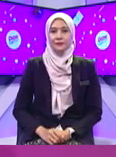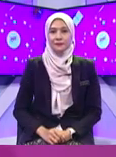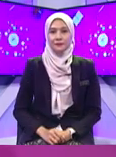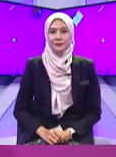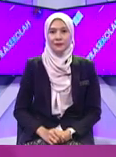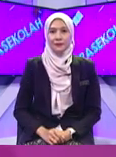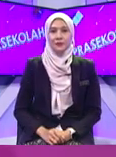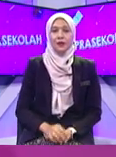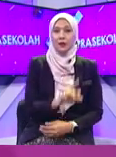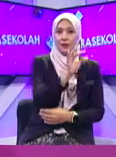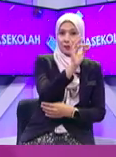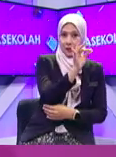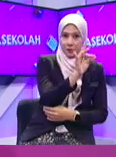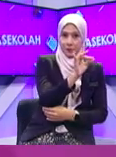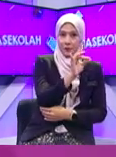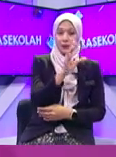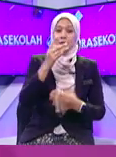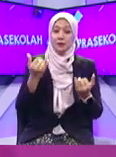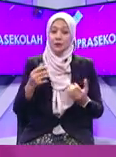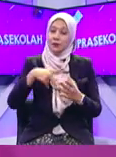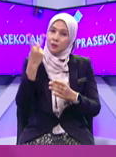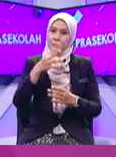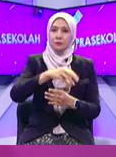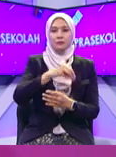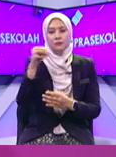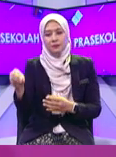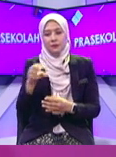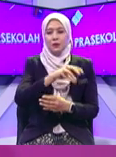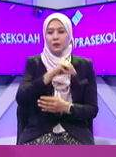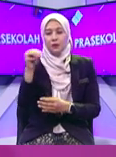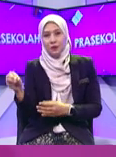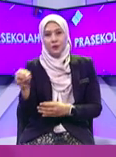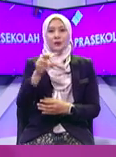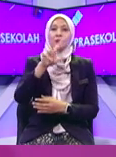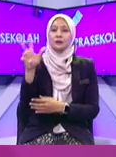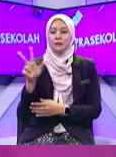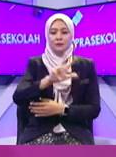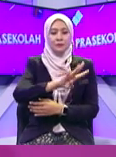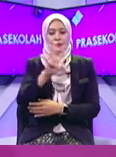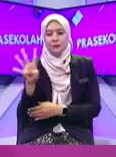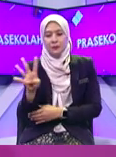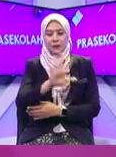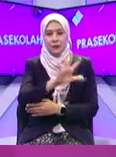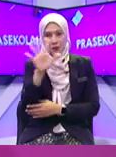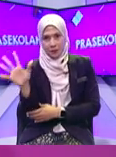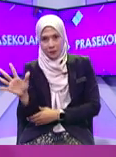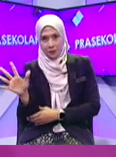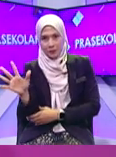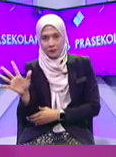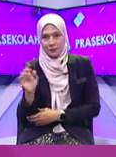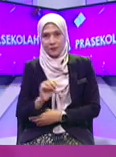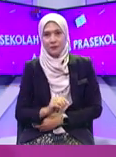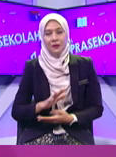Oke 1 2 3 4 5 Oke